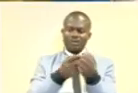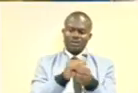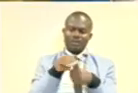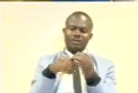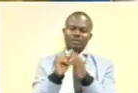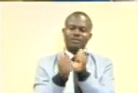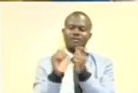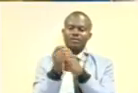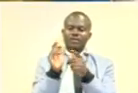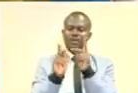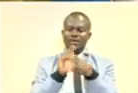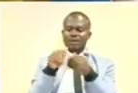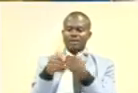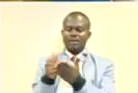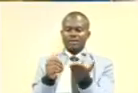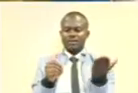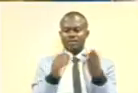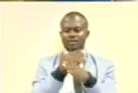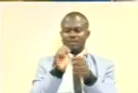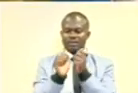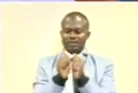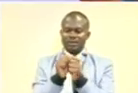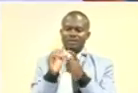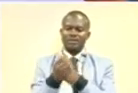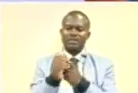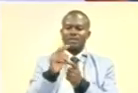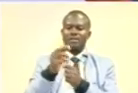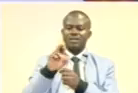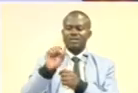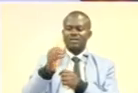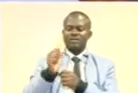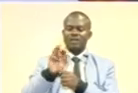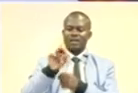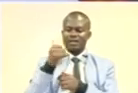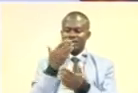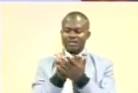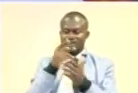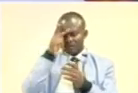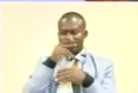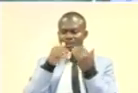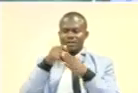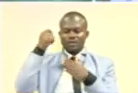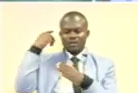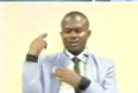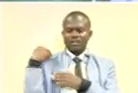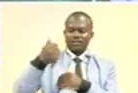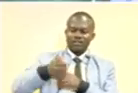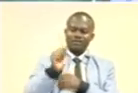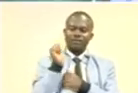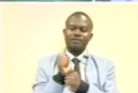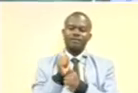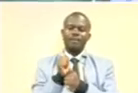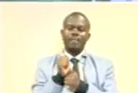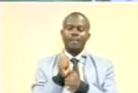umuco ku byiciro byose by'abaturage Ministre wa Sport n'umuco Nyira Safari Esperance asaba ababyeyi kubigiramo uruhare gusoma no